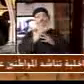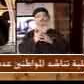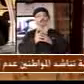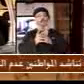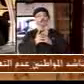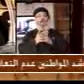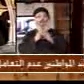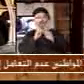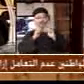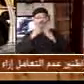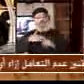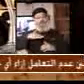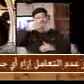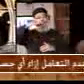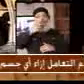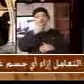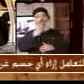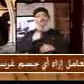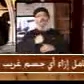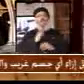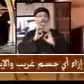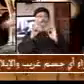علشان تقيس نموك الروحي.